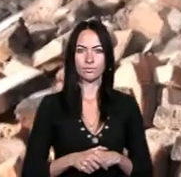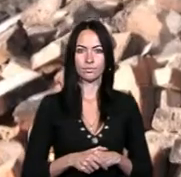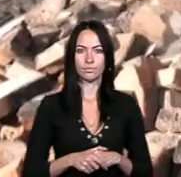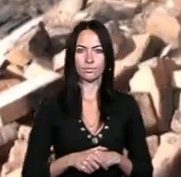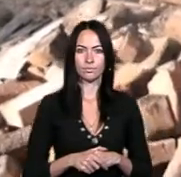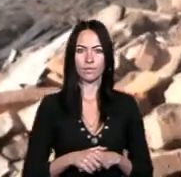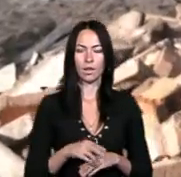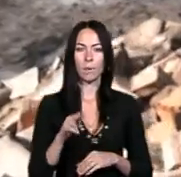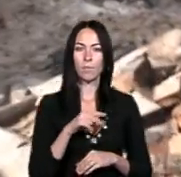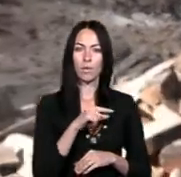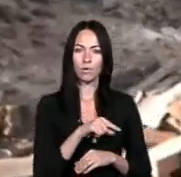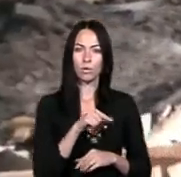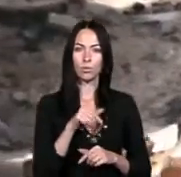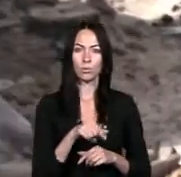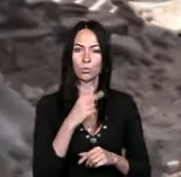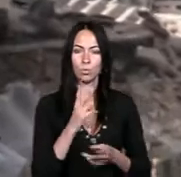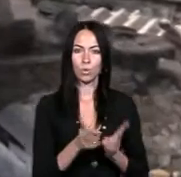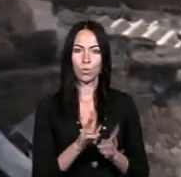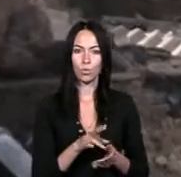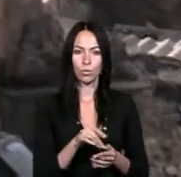Там була спальня, тут кухня, тут